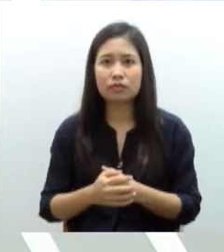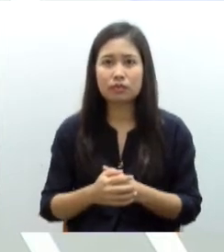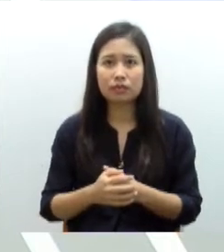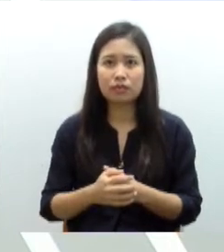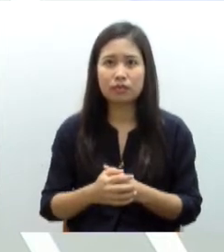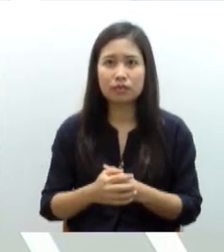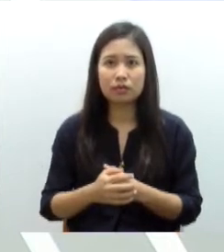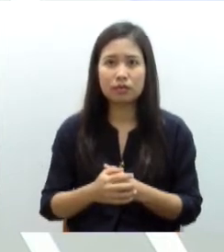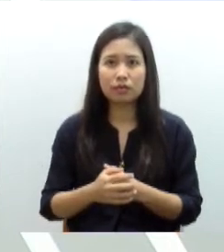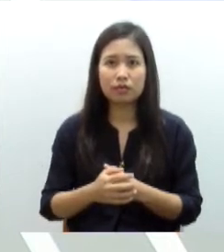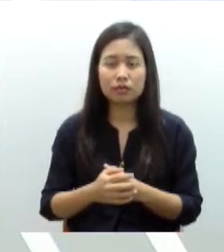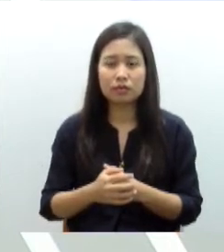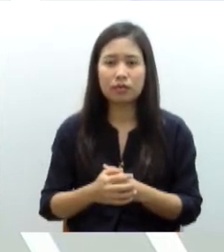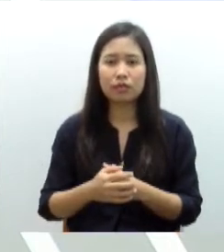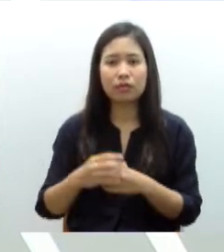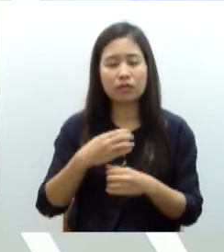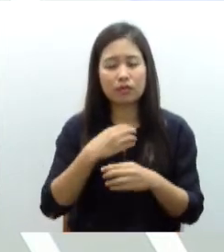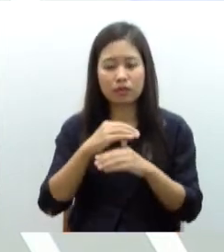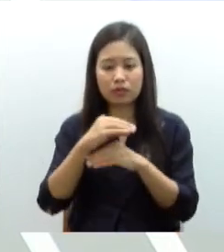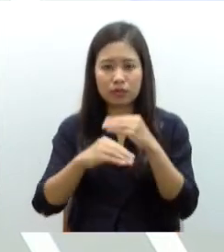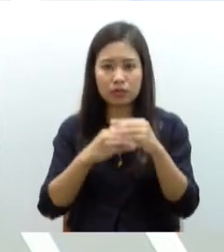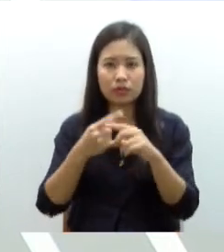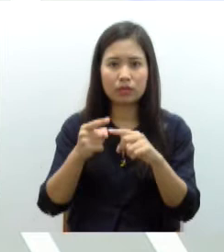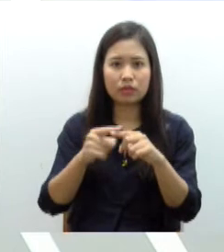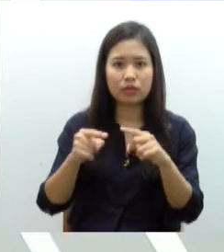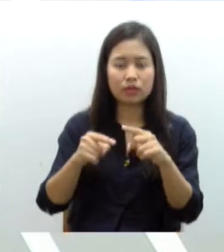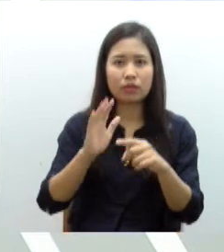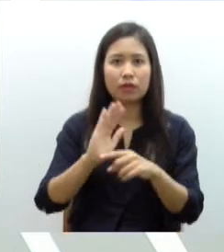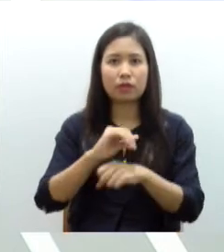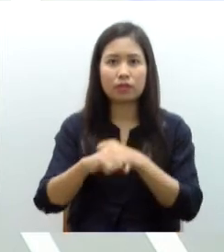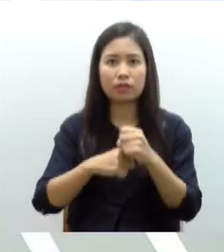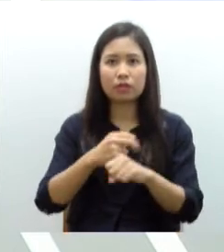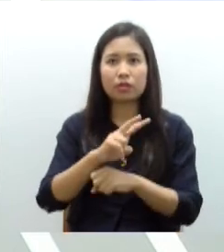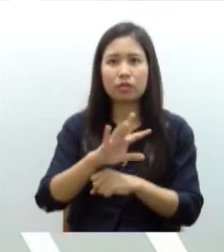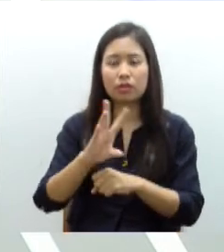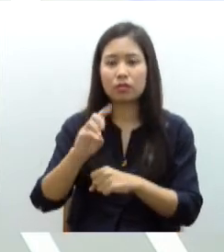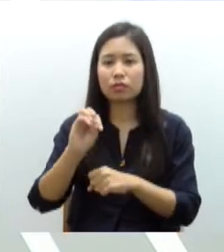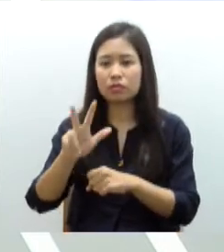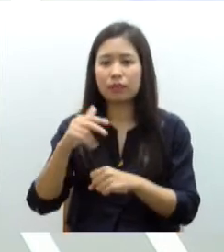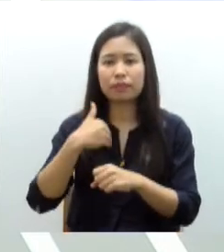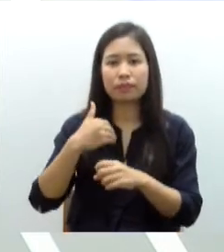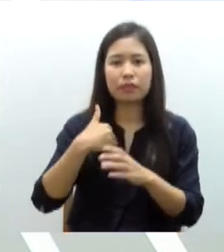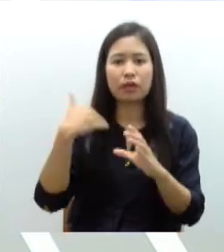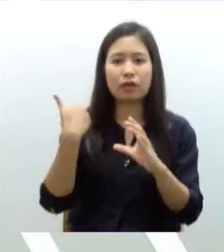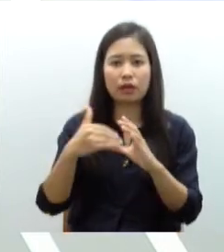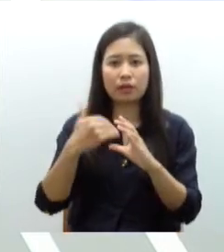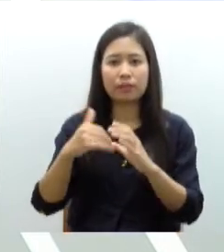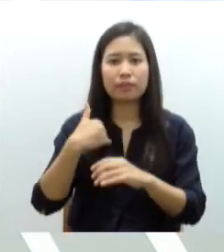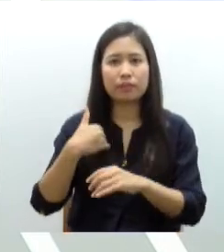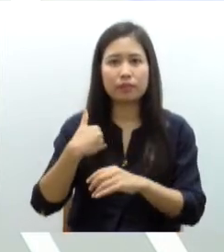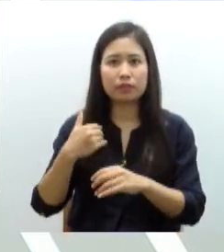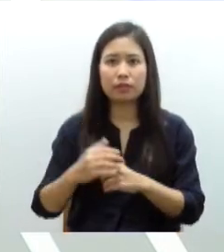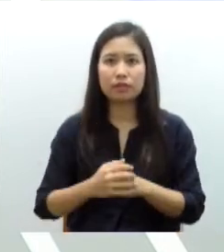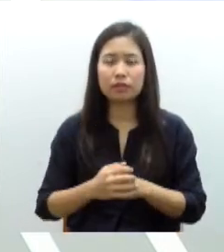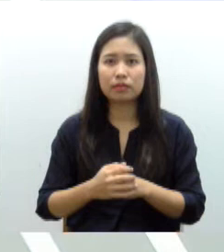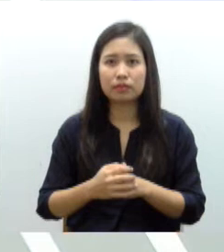ทำการวิเคราะห์และประกาศผลในเดือนกันยายน2563อันนี้ก็คือไทม์ไลน์ที่เราจะดำเนินการในปีนี้ครับ โอเคครับขอบคุณท่าน